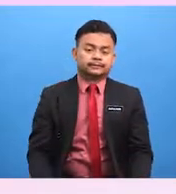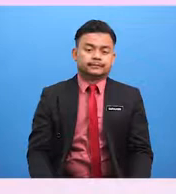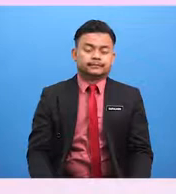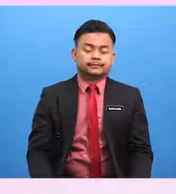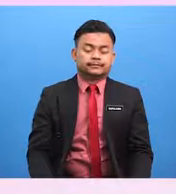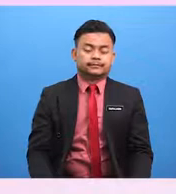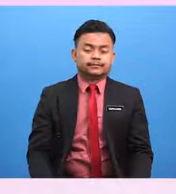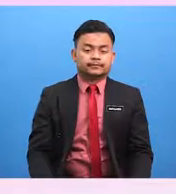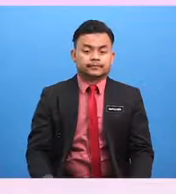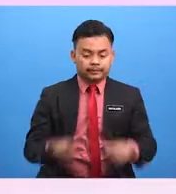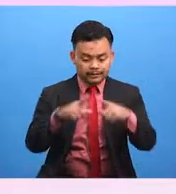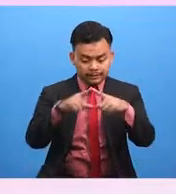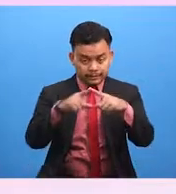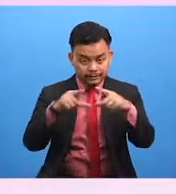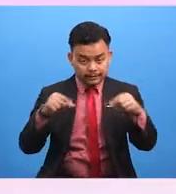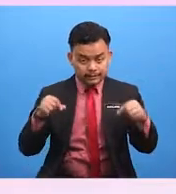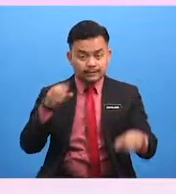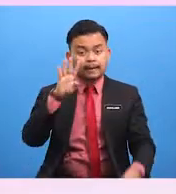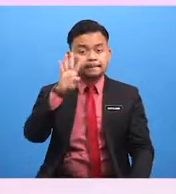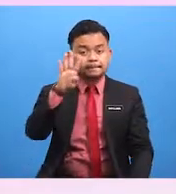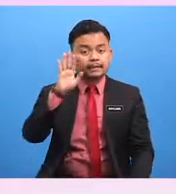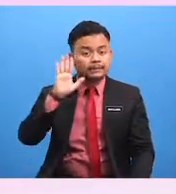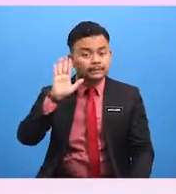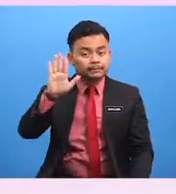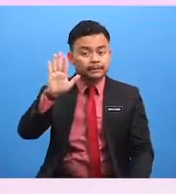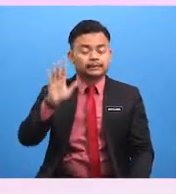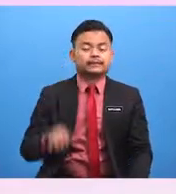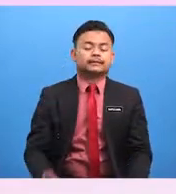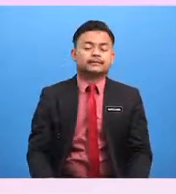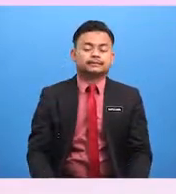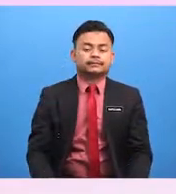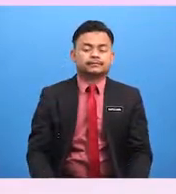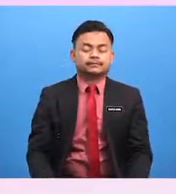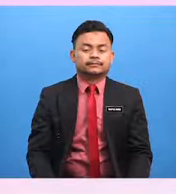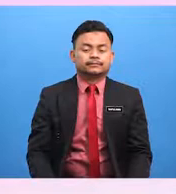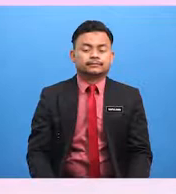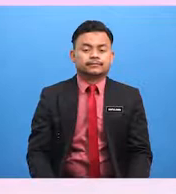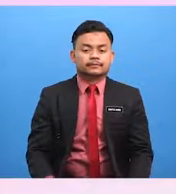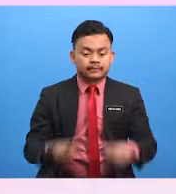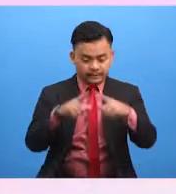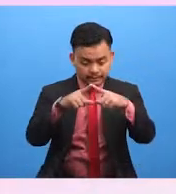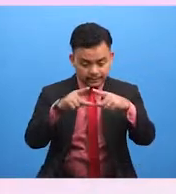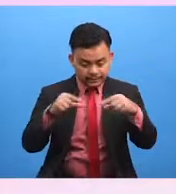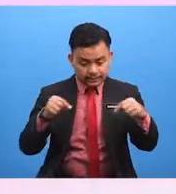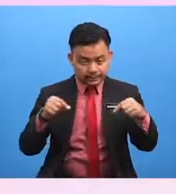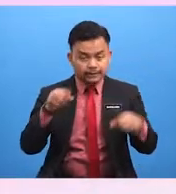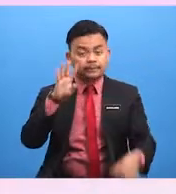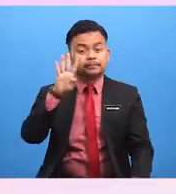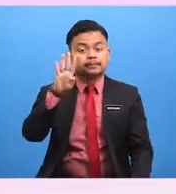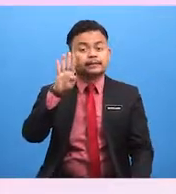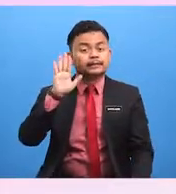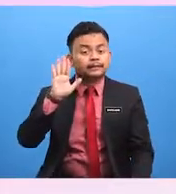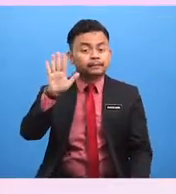bersama-sama. Segi 4 tepat. Sekali lagi. Segi